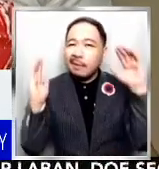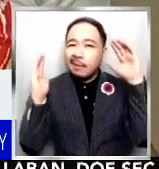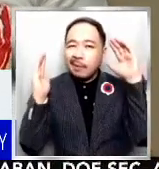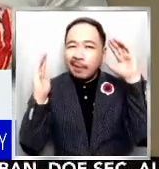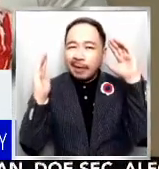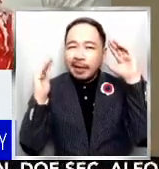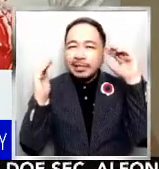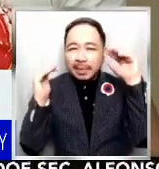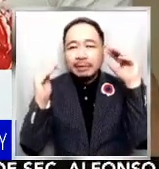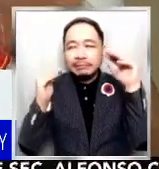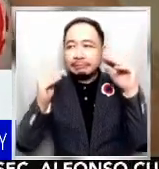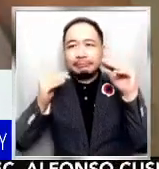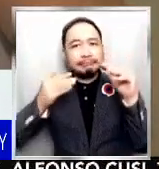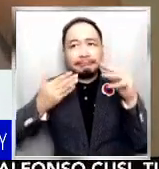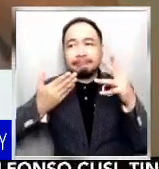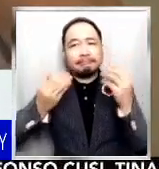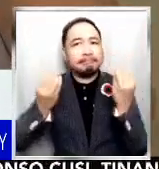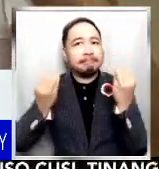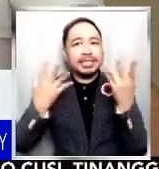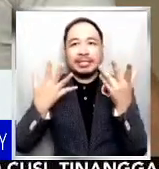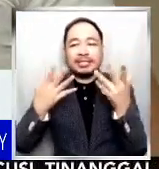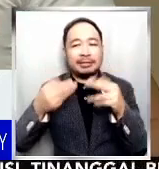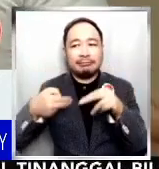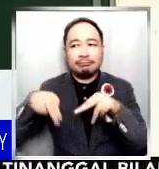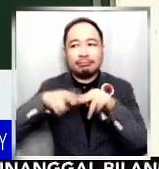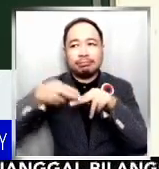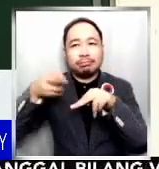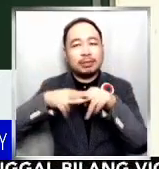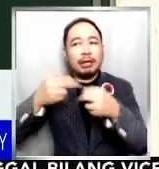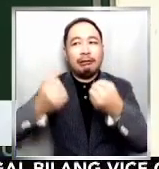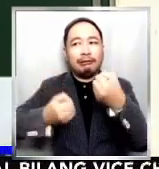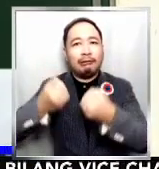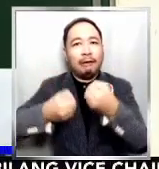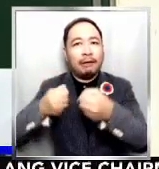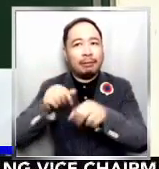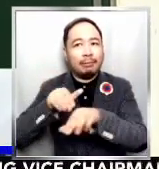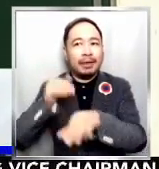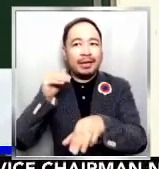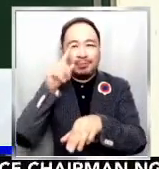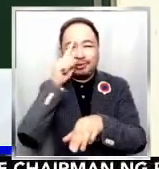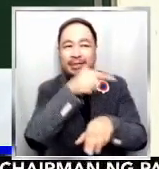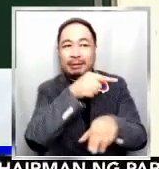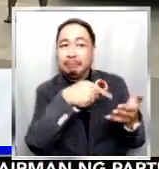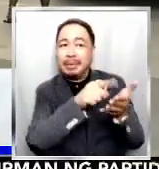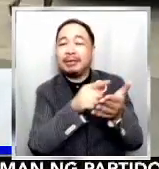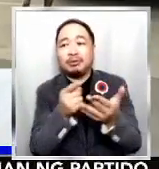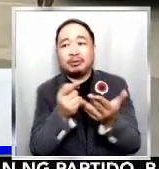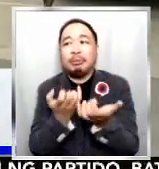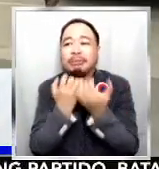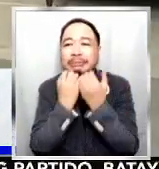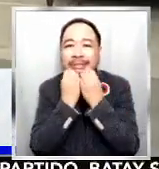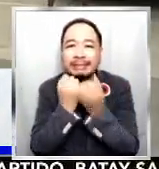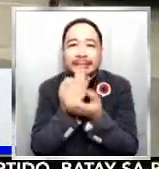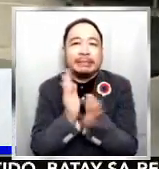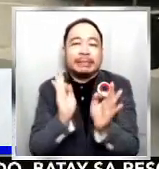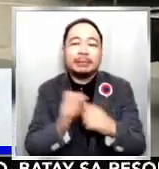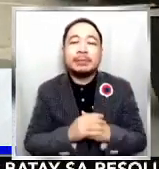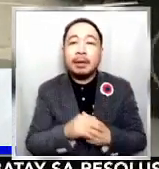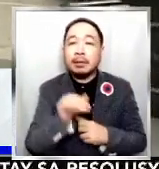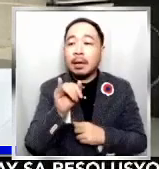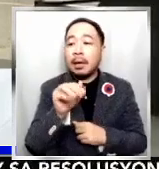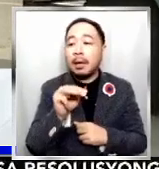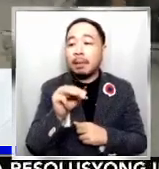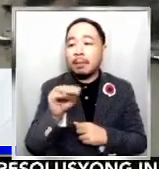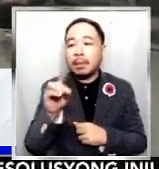Hindi mo maano yun dahil syempre magbabayad ka eh. Kabilang sa paghahandang ginagawa ng MMDA para sa darating na Lunes ay